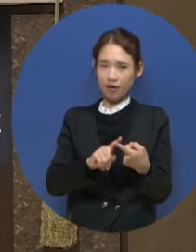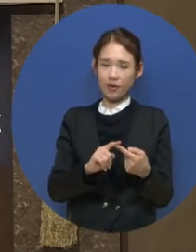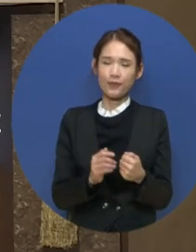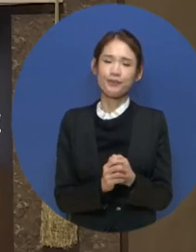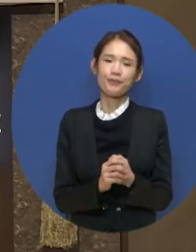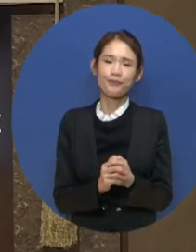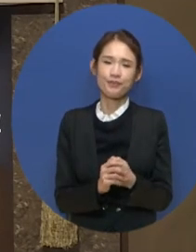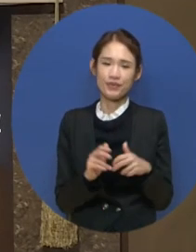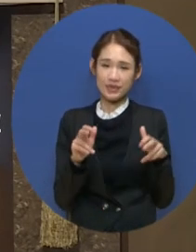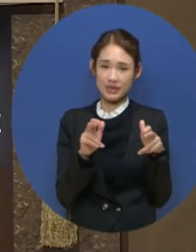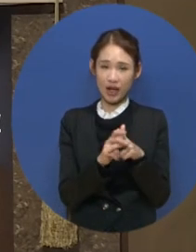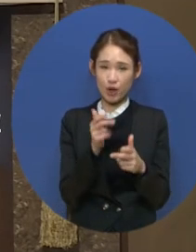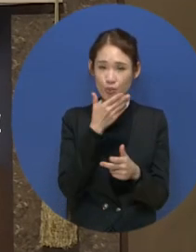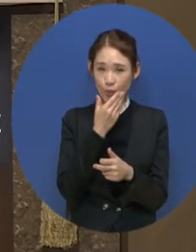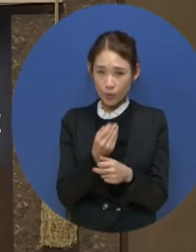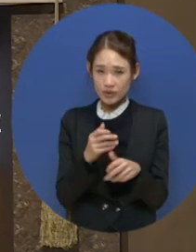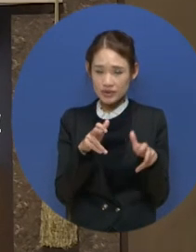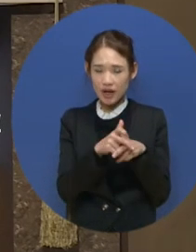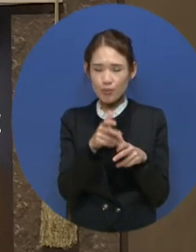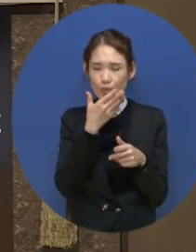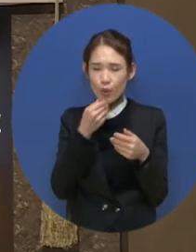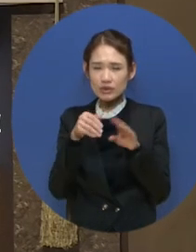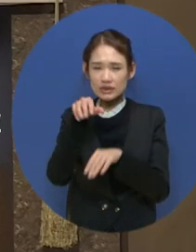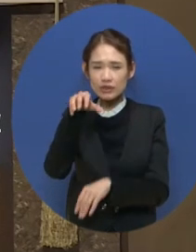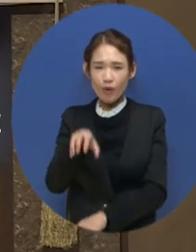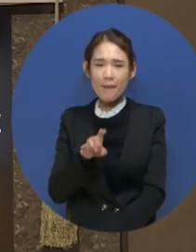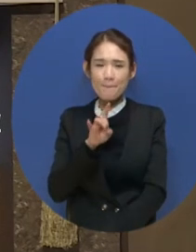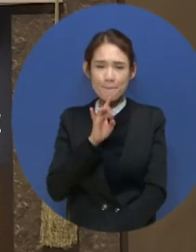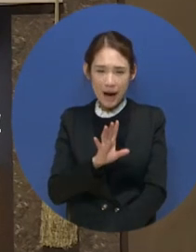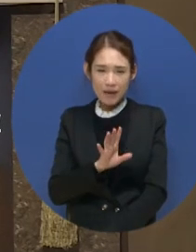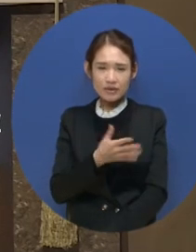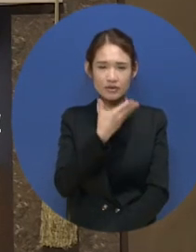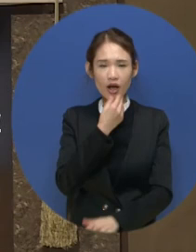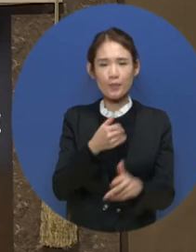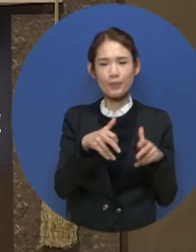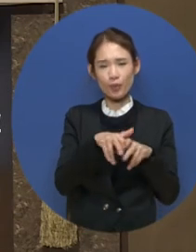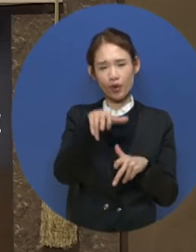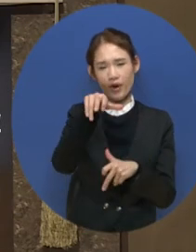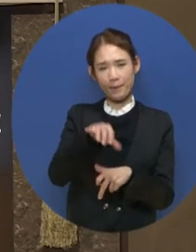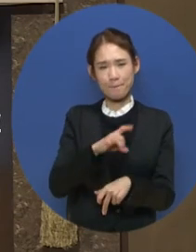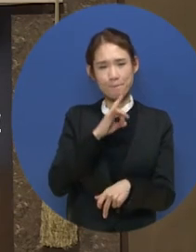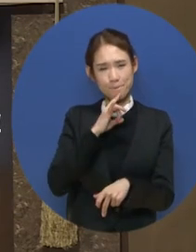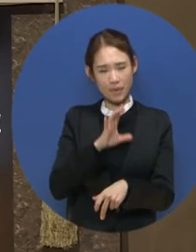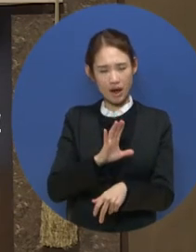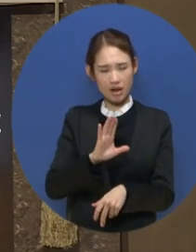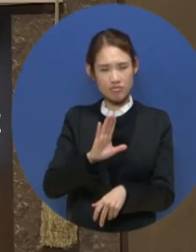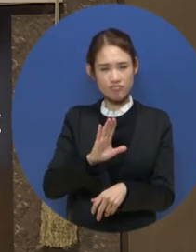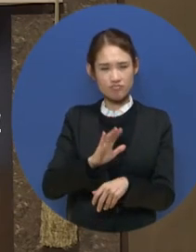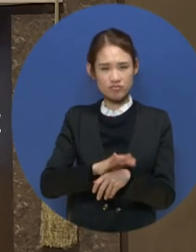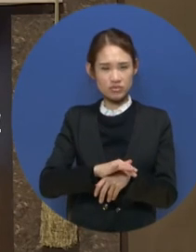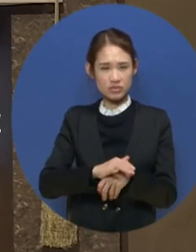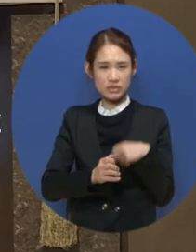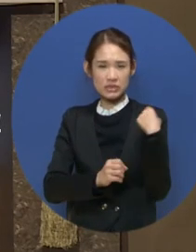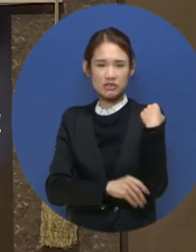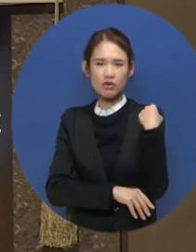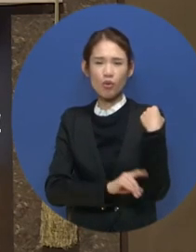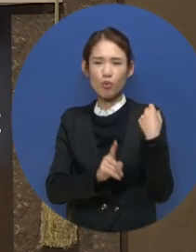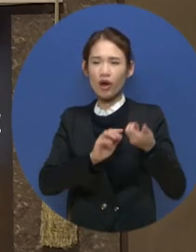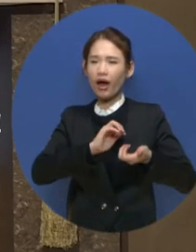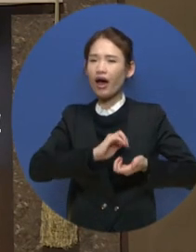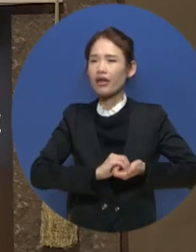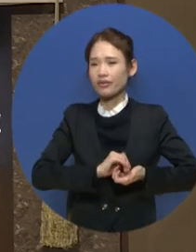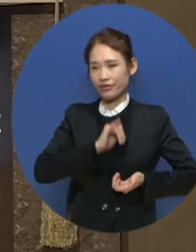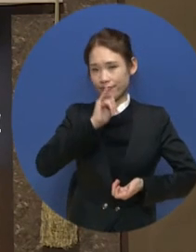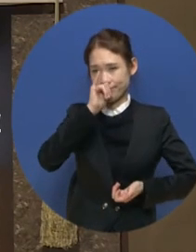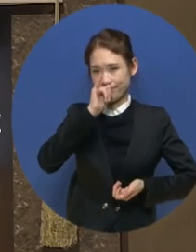이런 장애인 복지는 장애인복지관 많이 그리고 또 장애인 복지관에서 만 하는 것은 근본적으로 한계가 있습니다